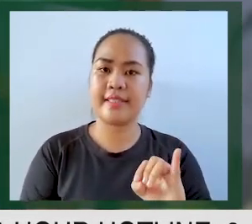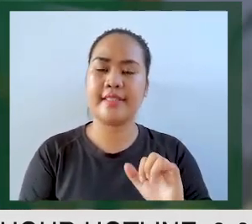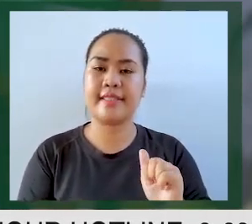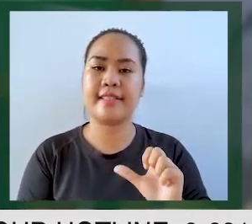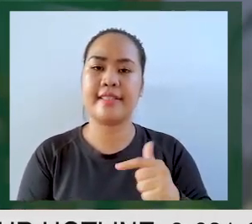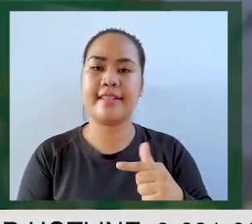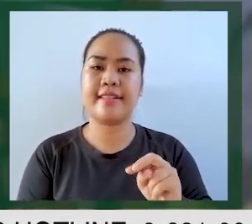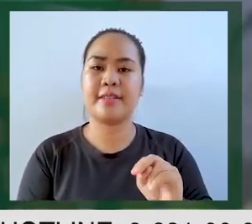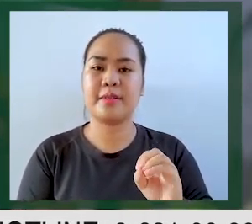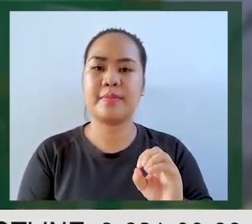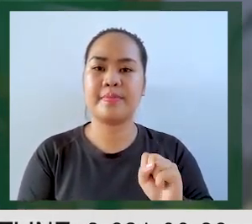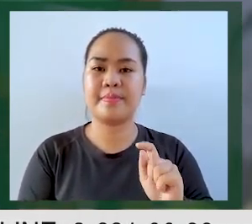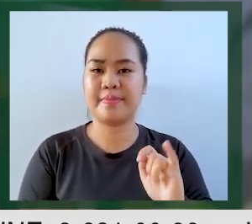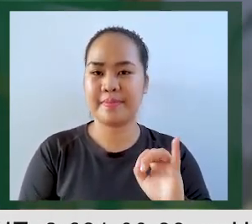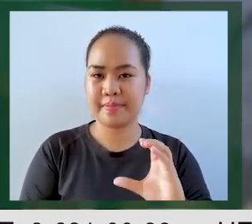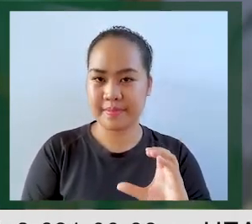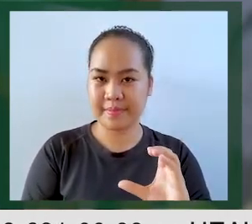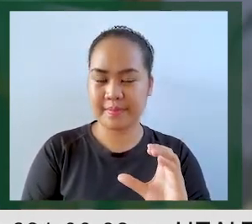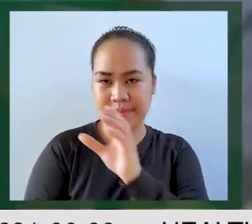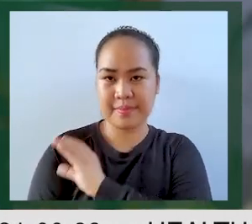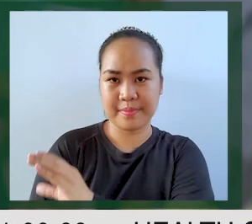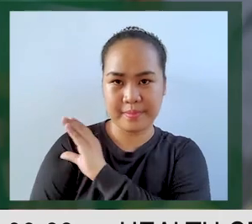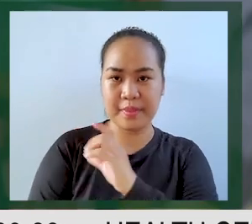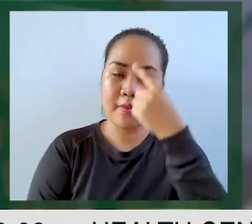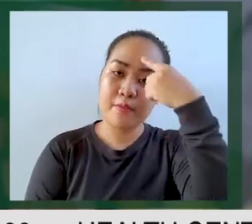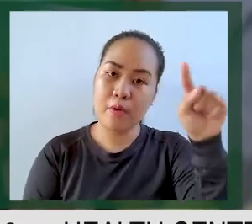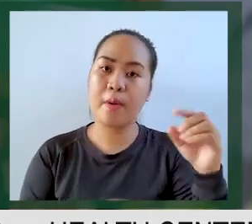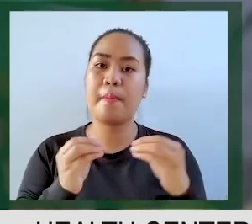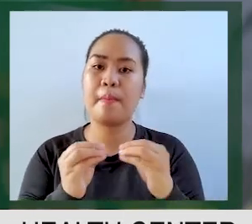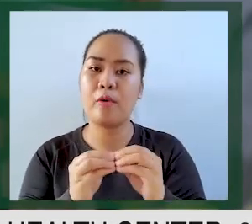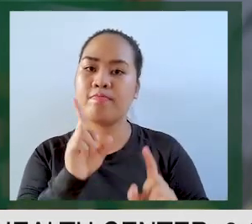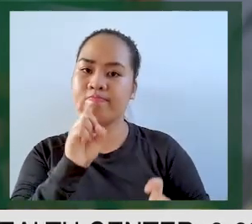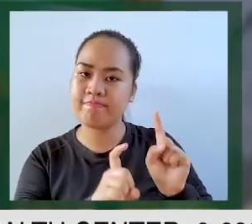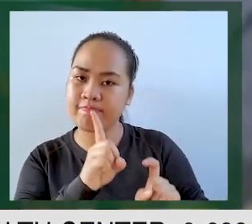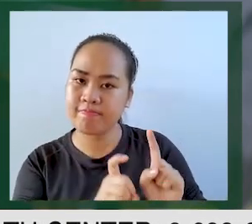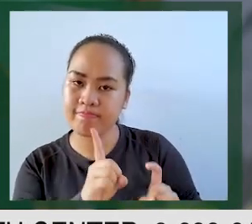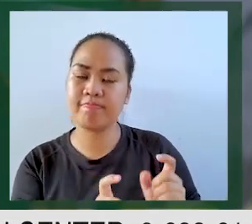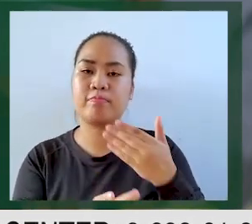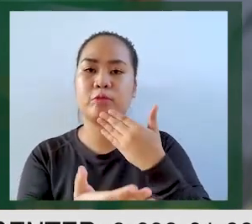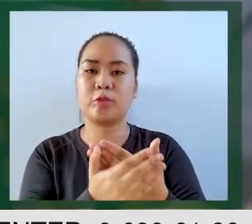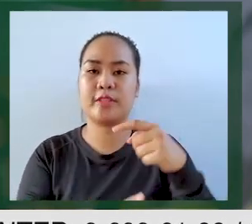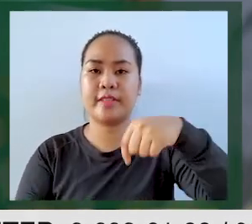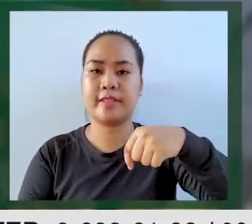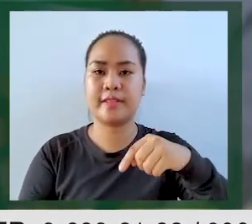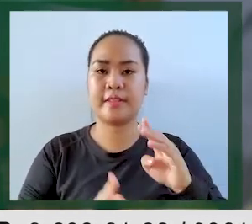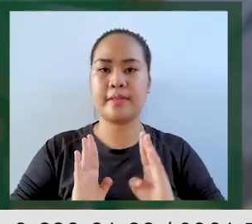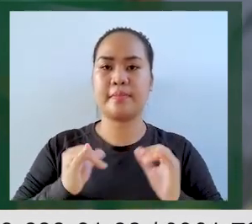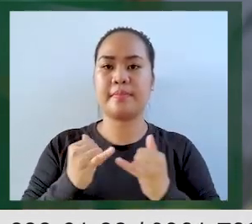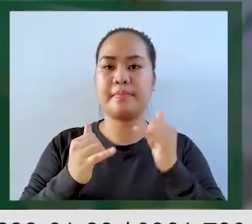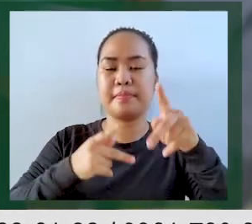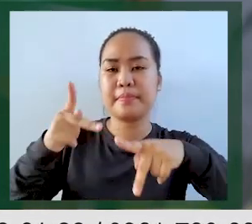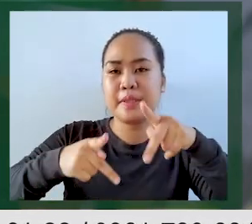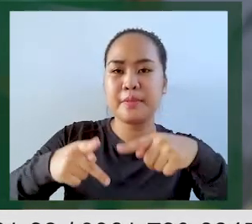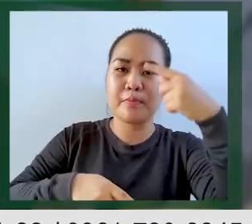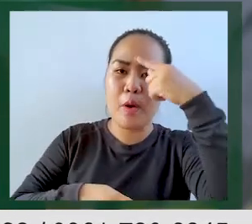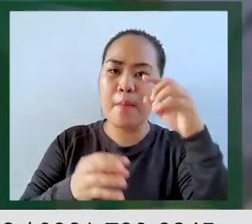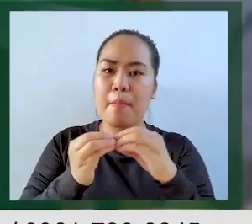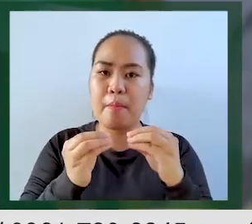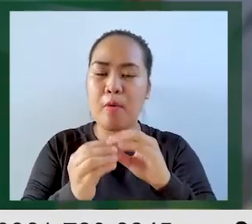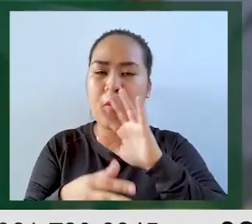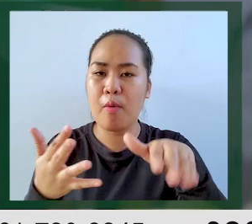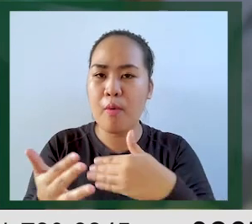maging accessible po sa ating mga kabarangay ang testing, no, para magkaalaman na po,